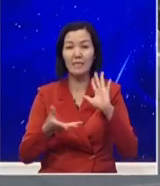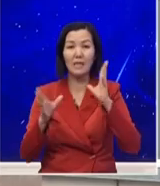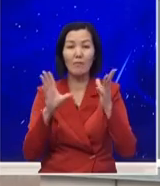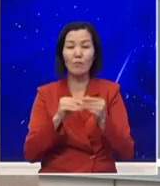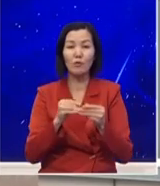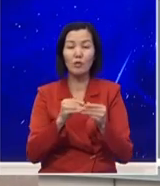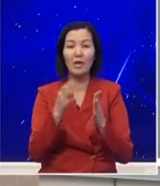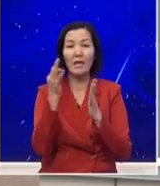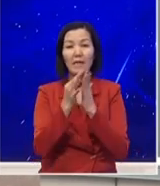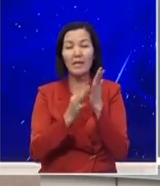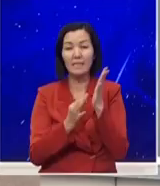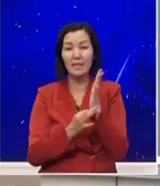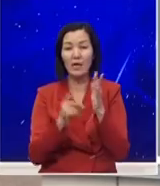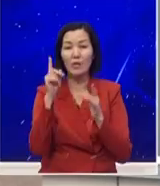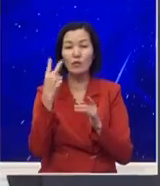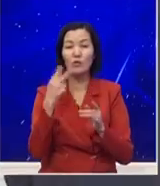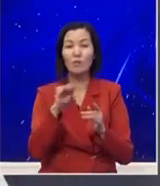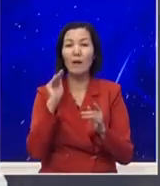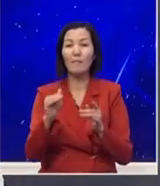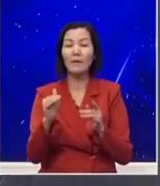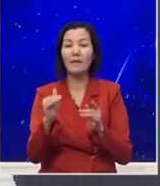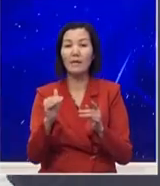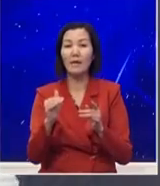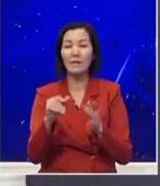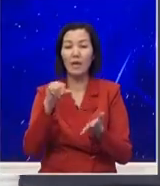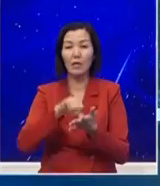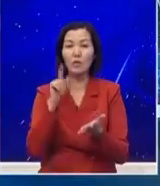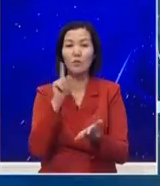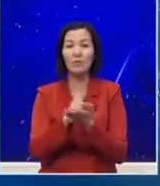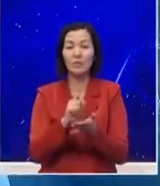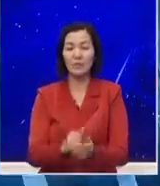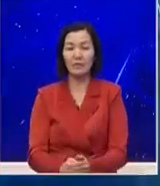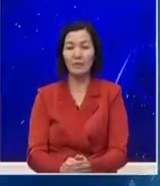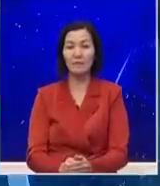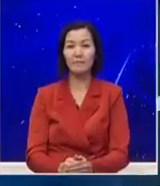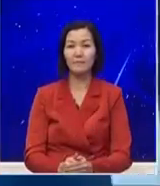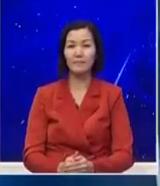ұлттық бірыңғай тестілеуге 120 мыңнан аса талапкер қатысуы тиіс.